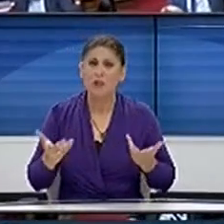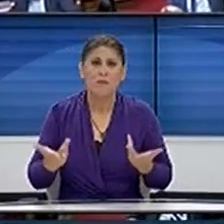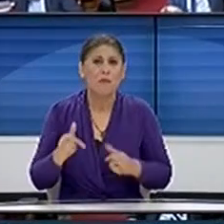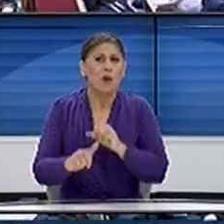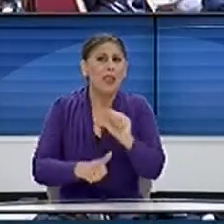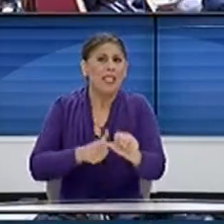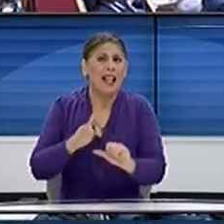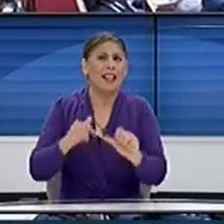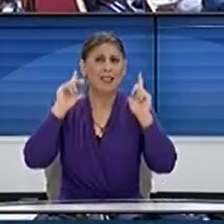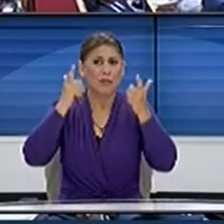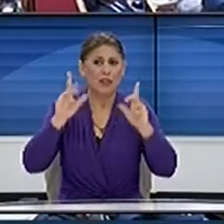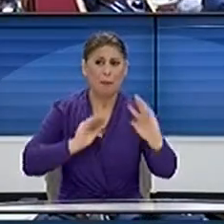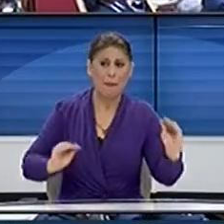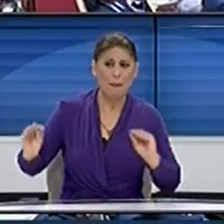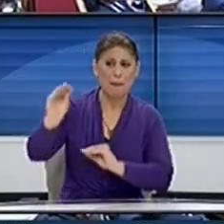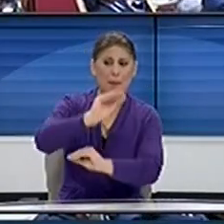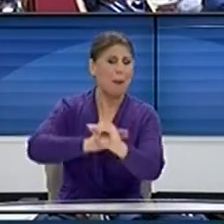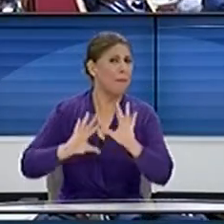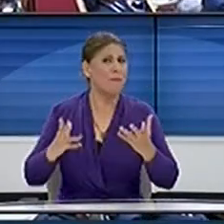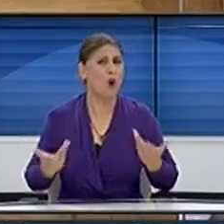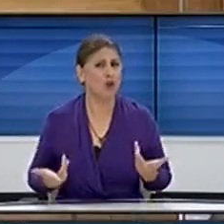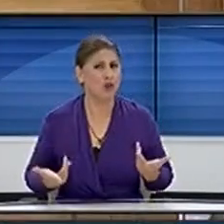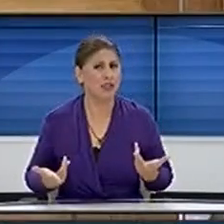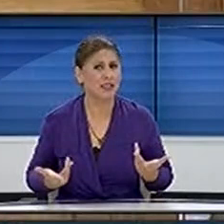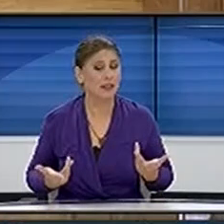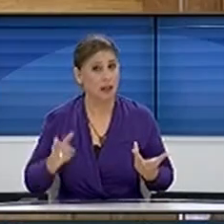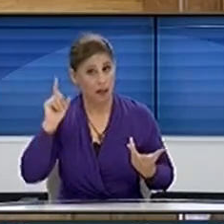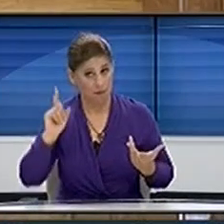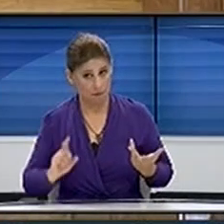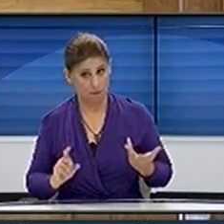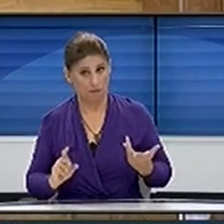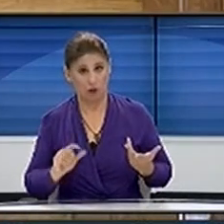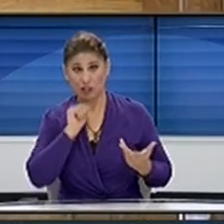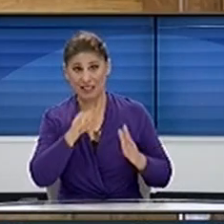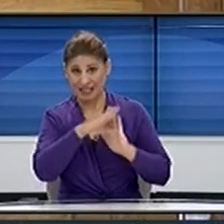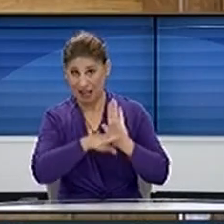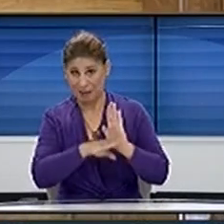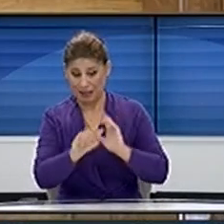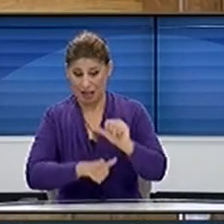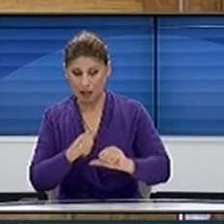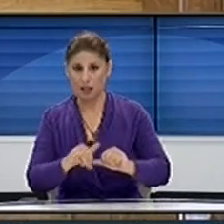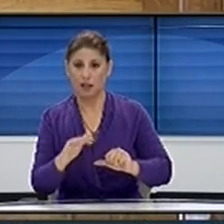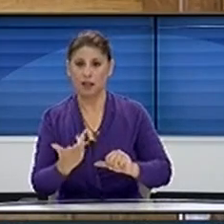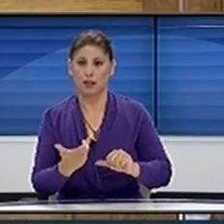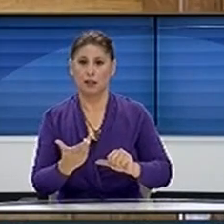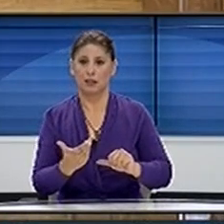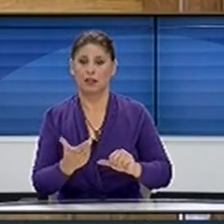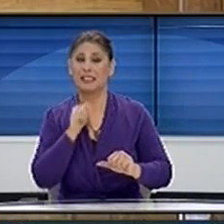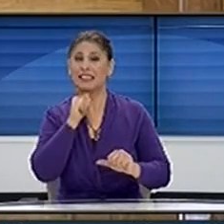ακριβώς αυτή η ανασύνταξη, κύριε Τσίπρα? Μήπως με σταματιένα θεώρηση ή με συντακτική